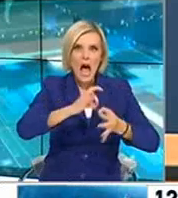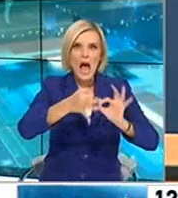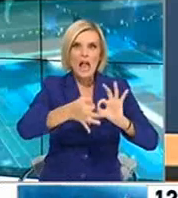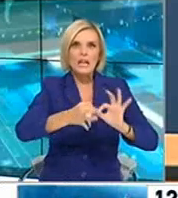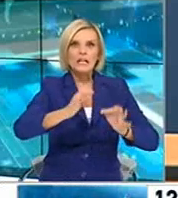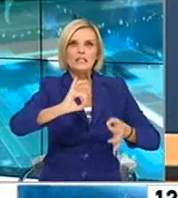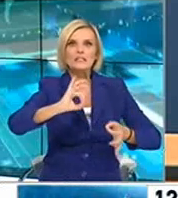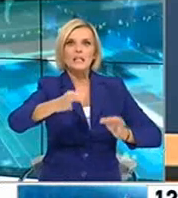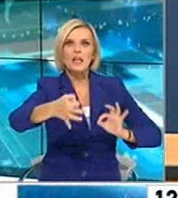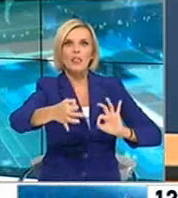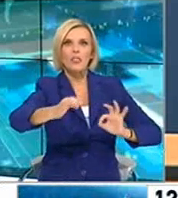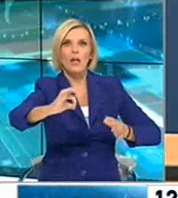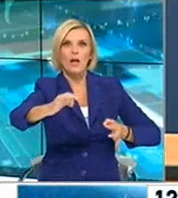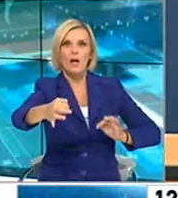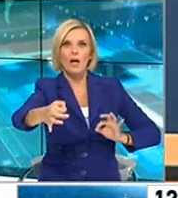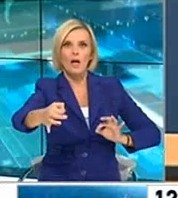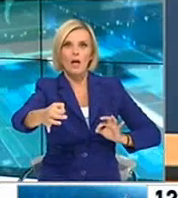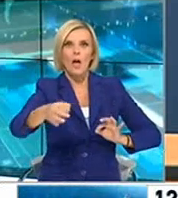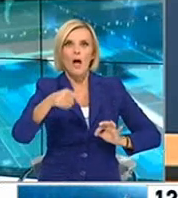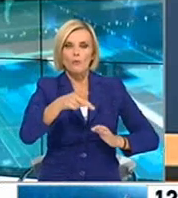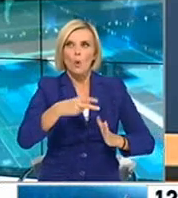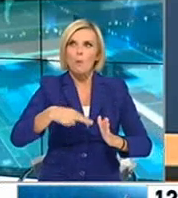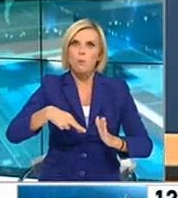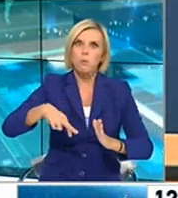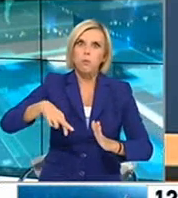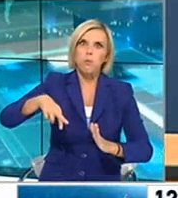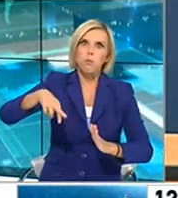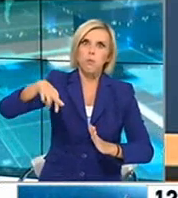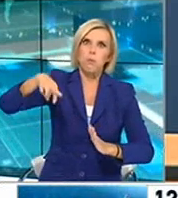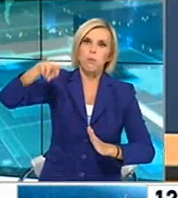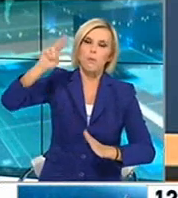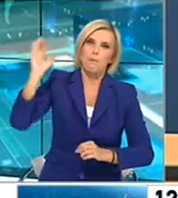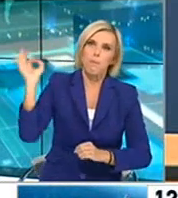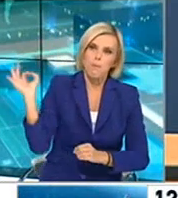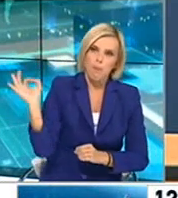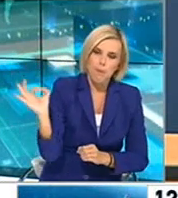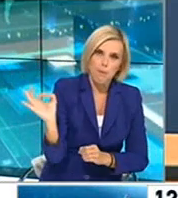θα οδηγούμαστε σε αυξανόμενο ρυθμό μολύνσεων και κρουσμάτων.